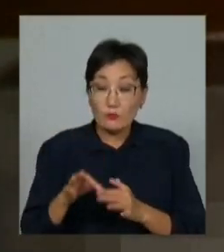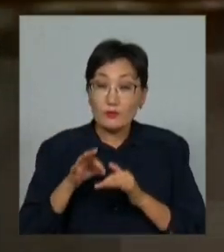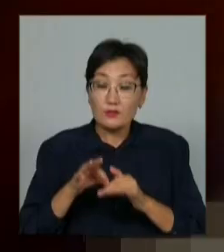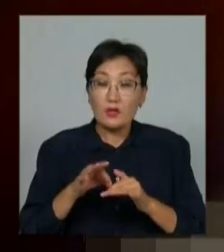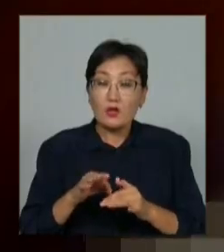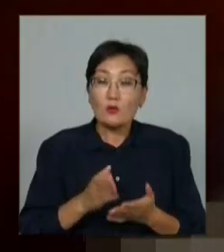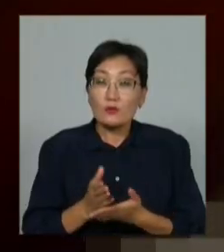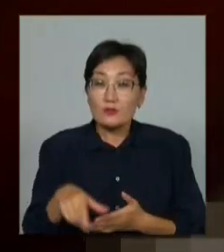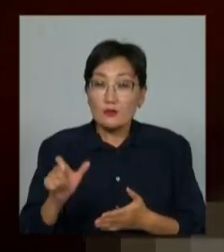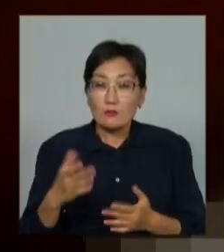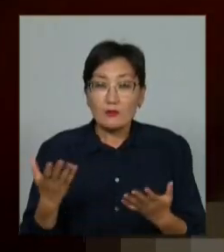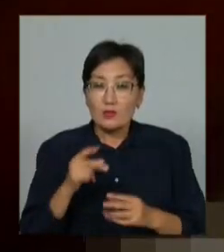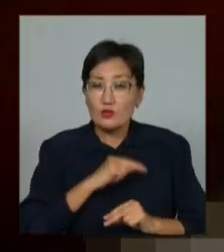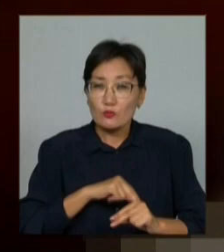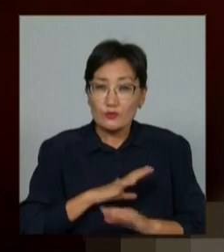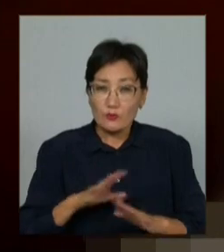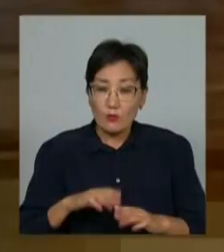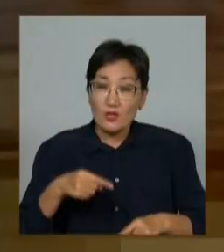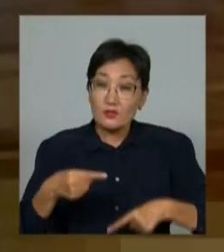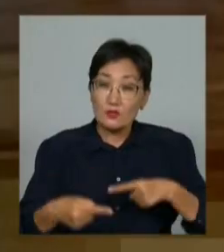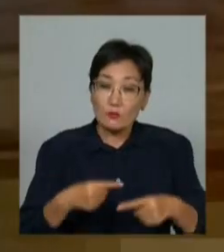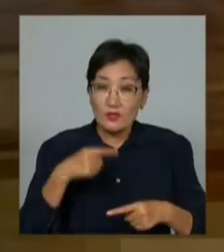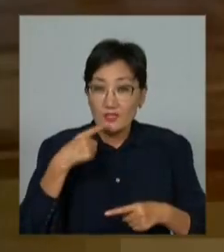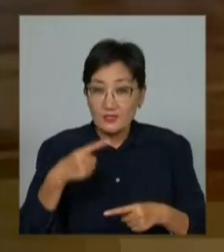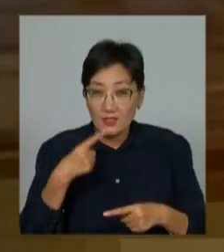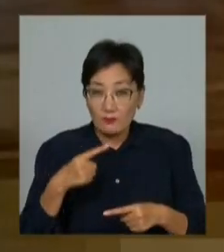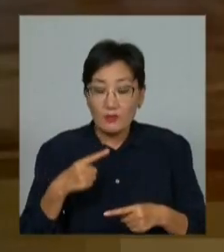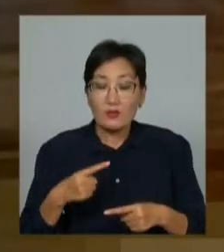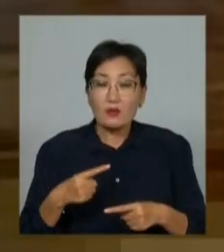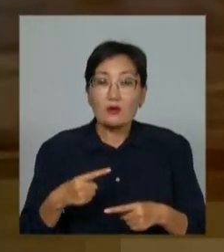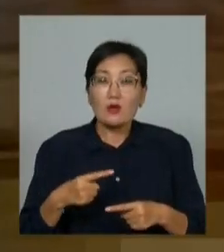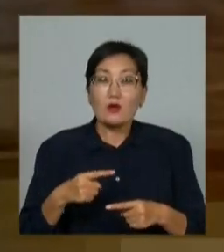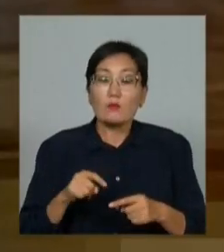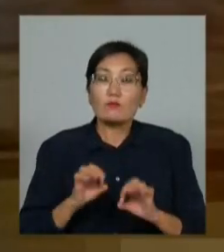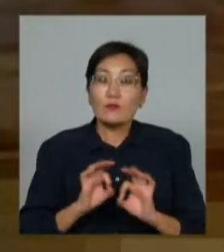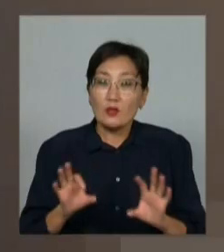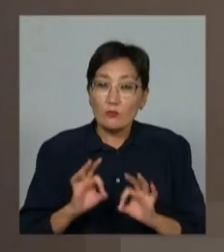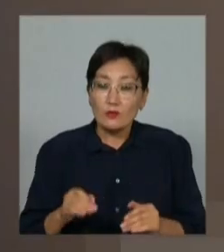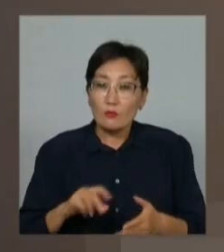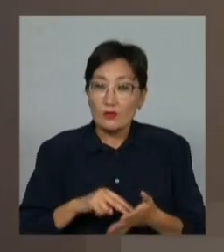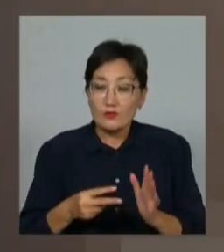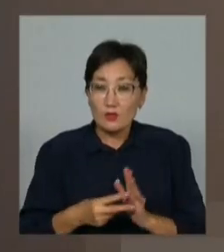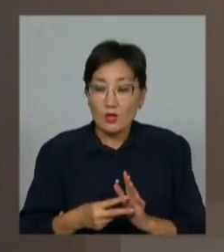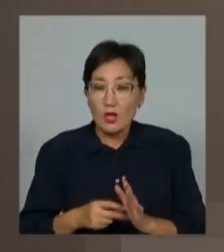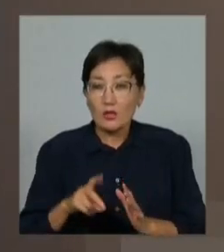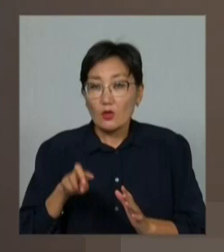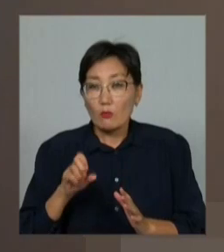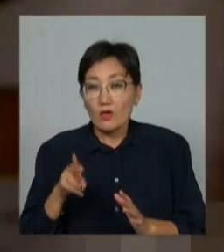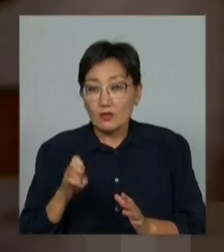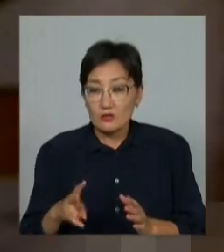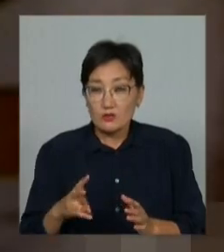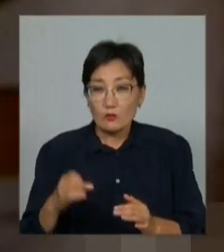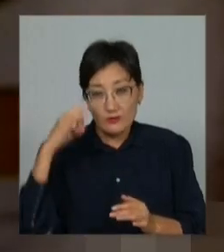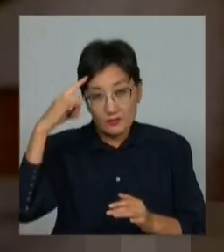өткізген қайраткер қай қызметте жүрсе де салт дәстүрді тіл мен ділді дәріптеуді мақсат етті. Қымызхана, сұхбат, Алтыбақан. Бұл